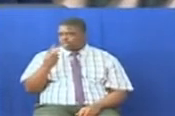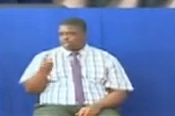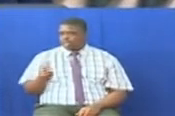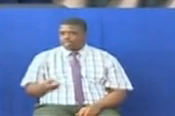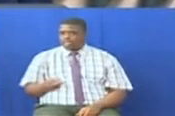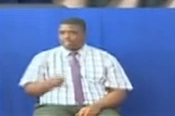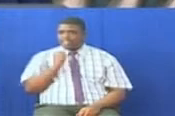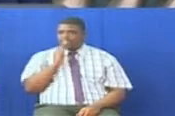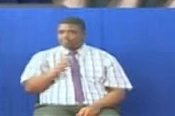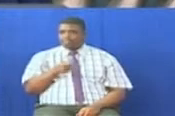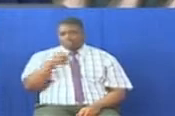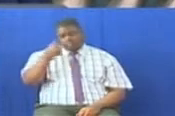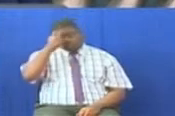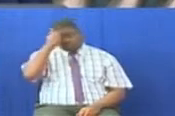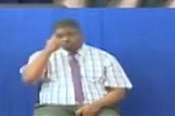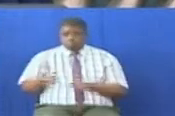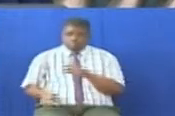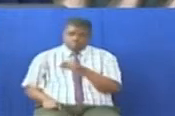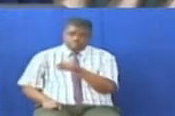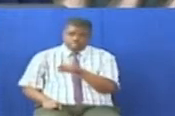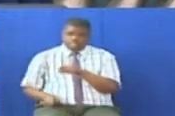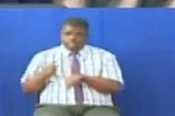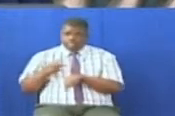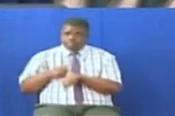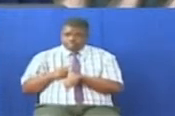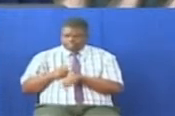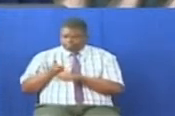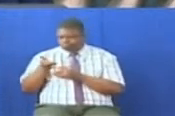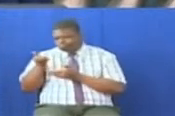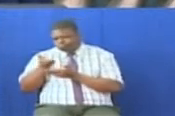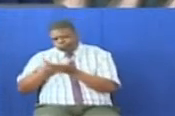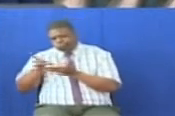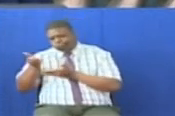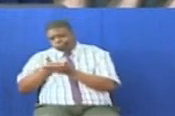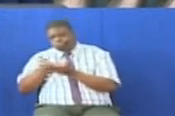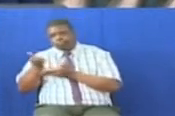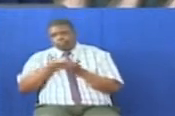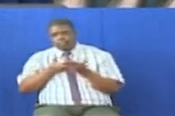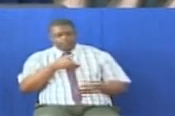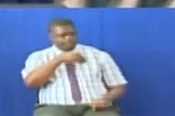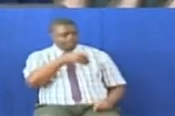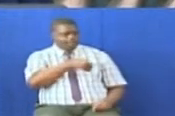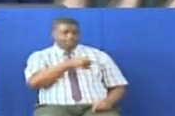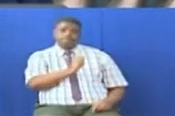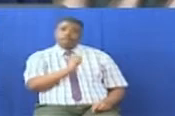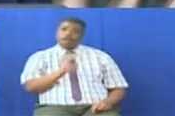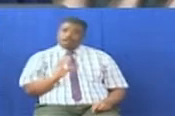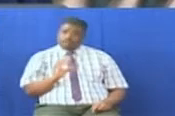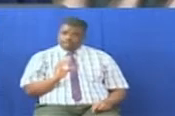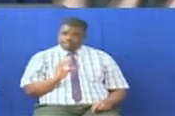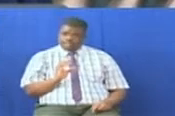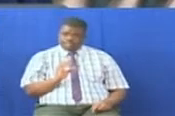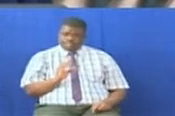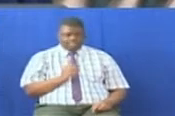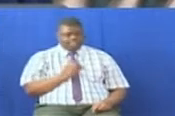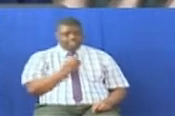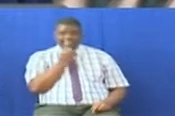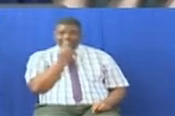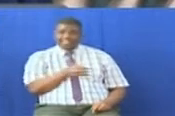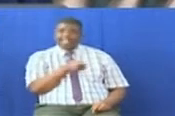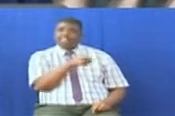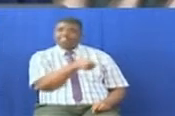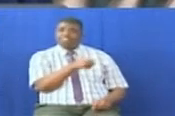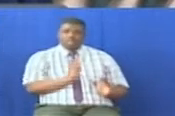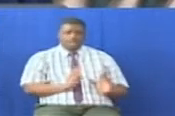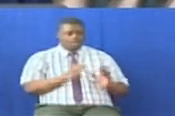Spika aliwakumbusha wakati wa mjadala wa PAC, hii taarifa ni ya kamati